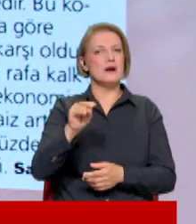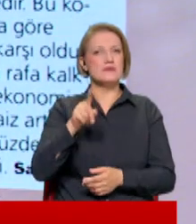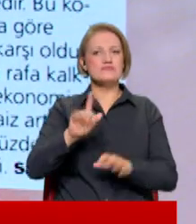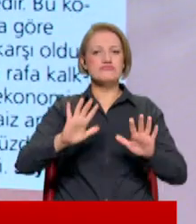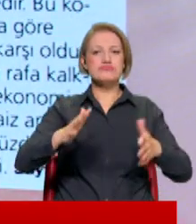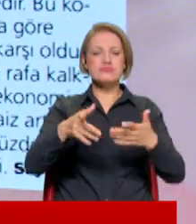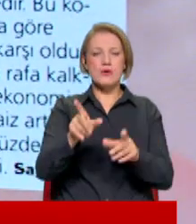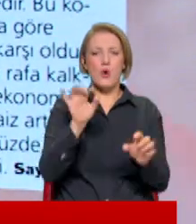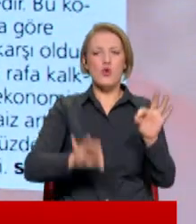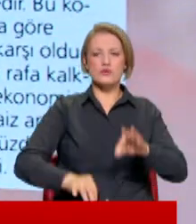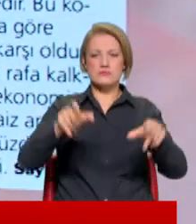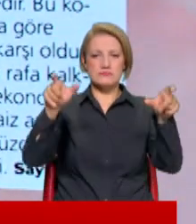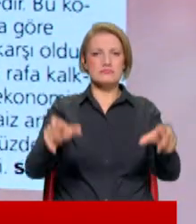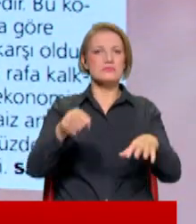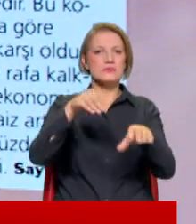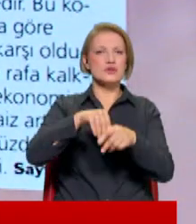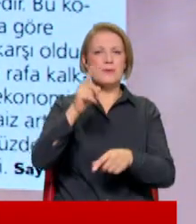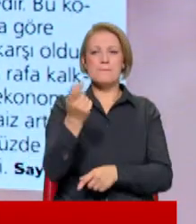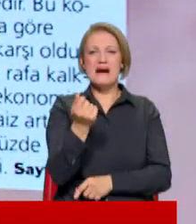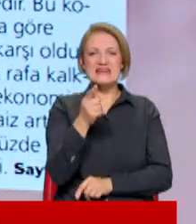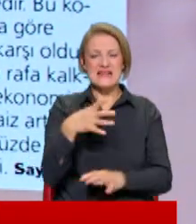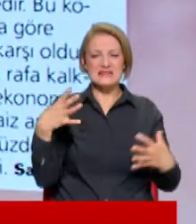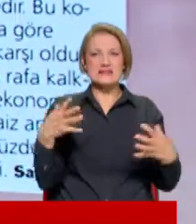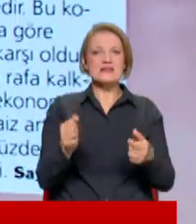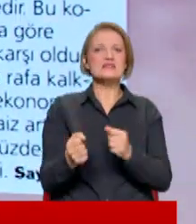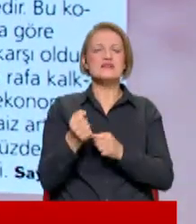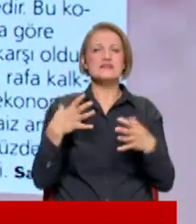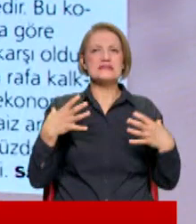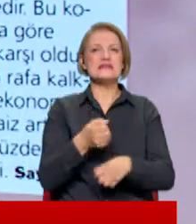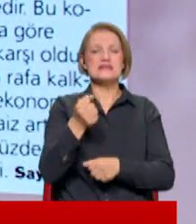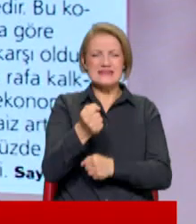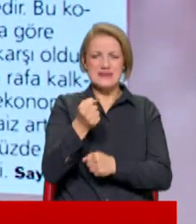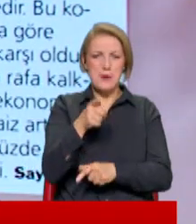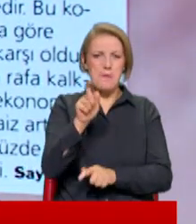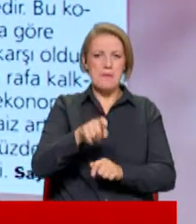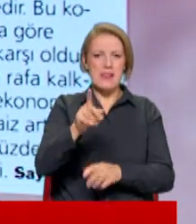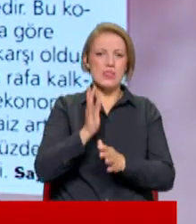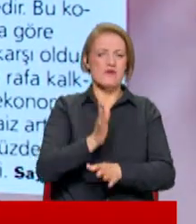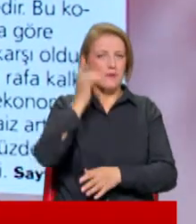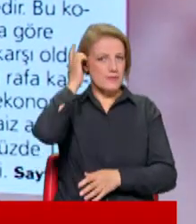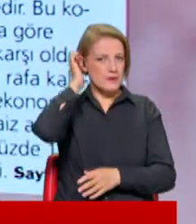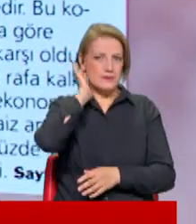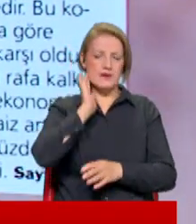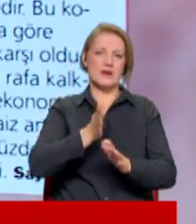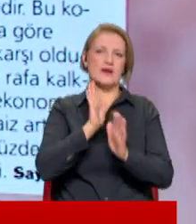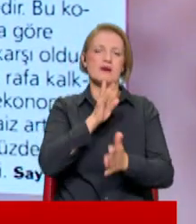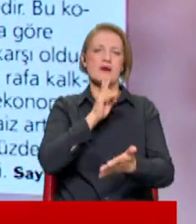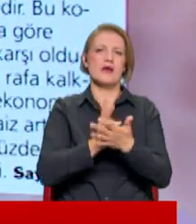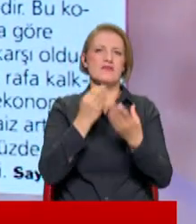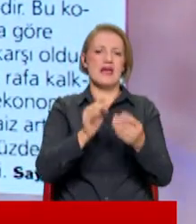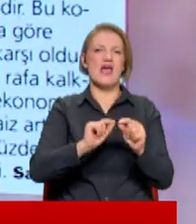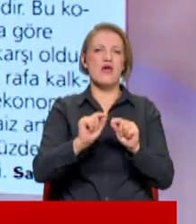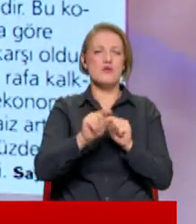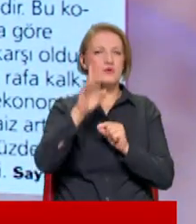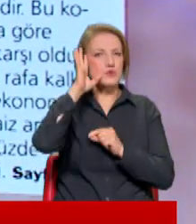davranışındaki bozulmanın kontrol altına alınması için parasal sıkılaştırma sürecinin devamına karar vermiştir denildi ve